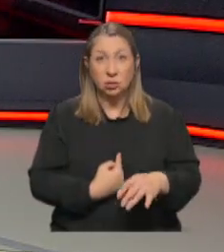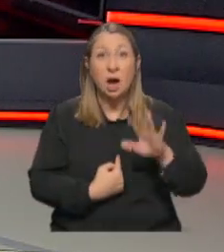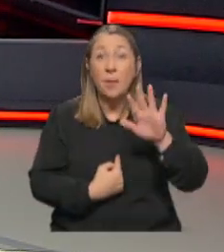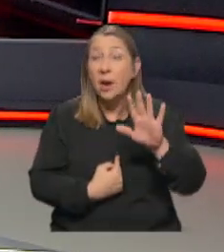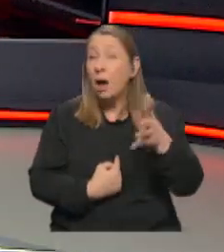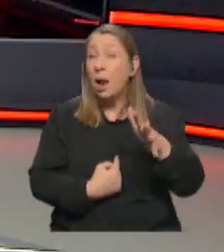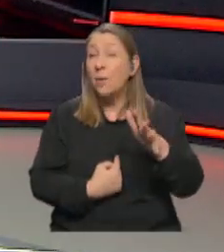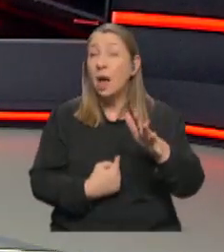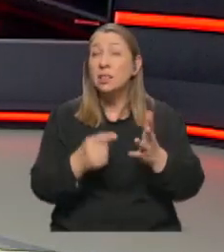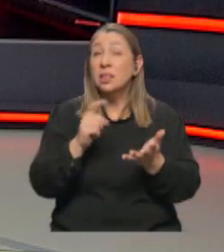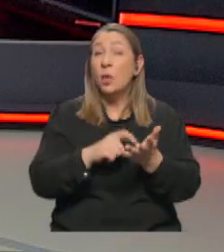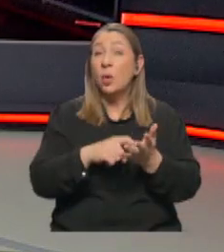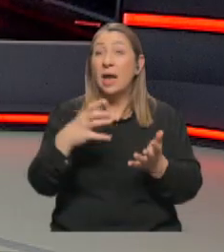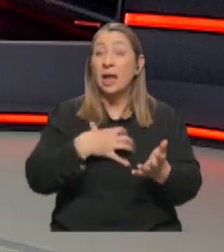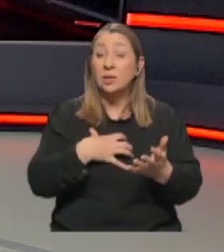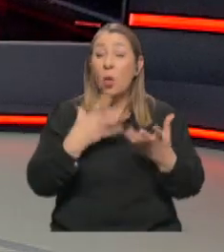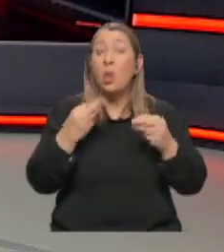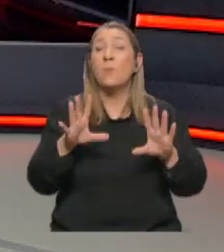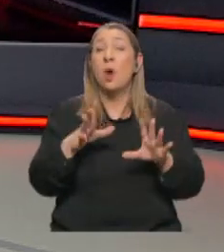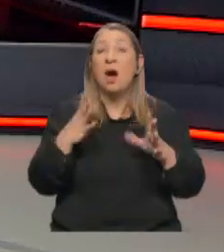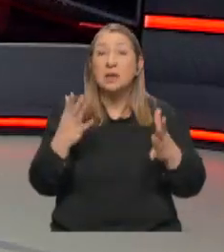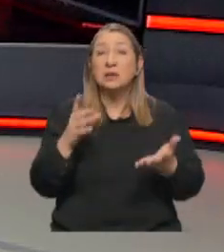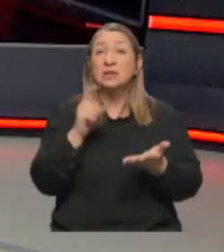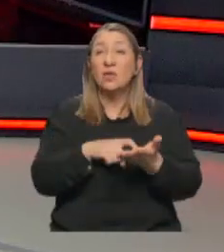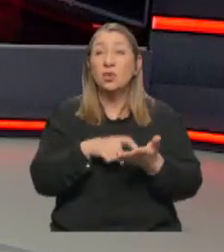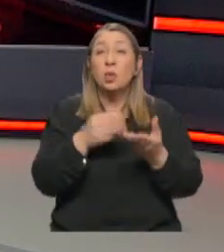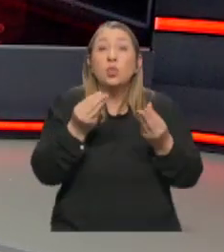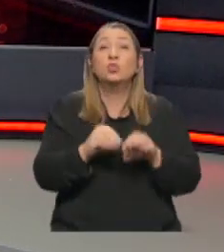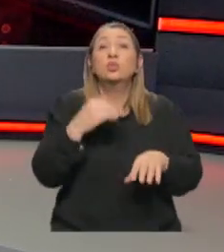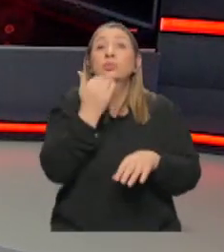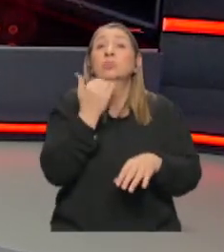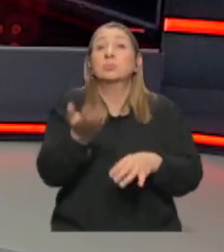hissediyoruz ama galiba tavuklar da kendi olamıyor. Artık tavuklar yumurtlamıyor.